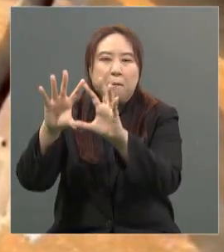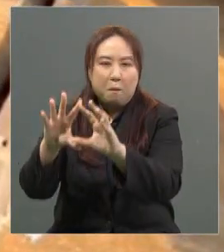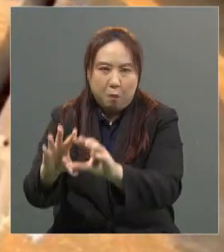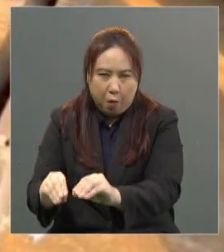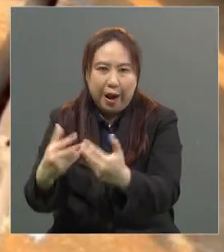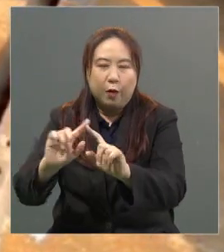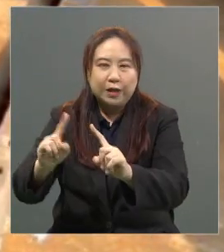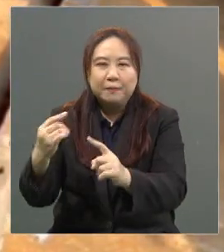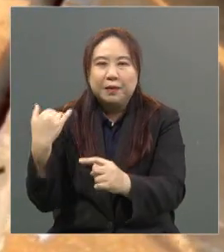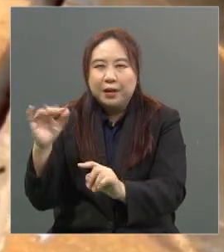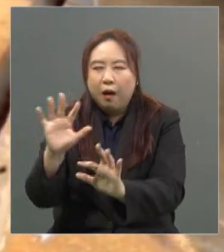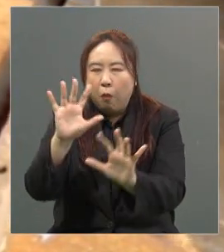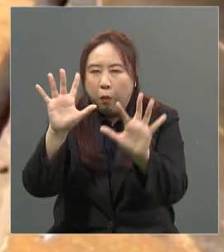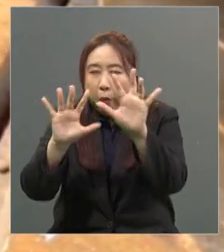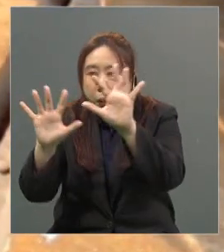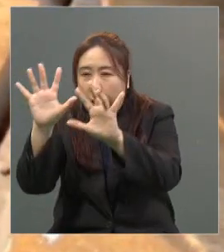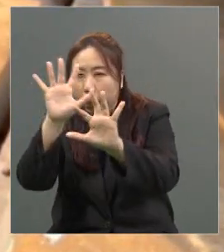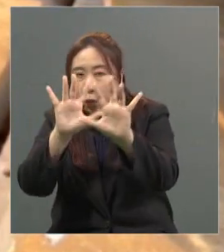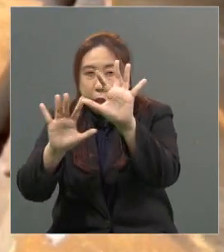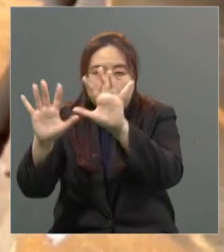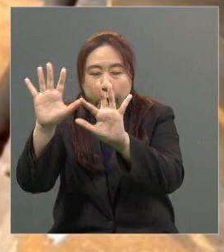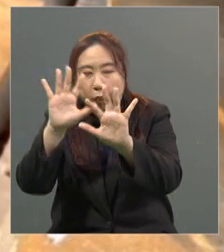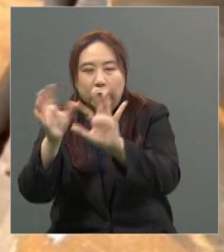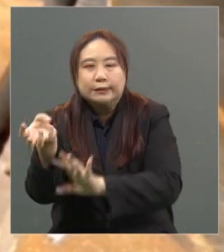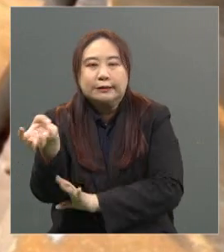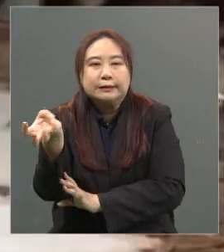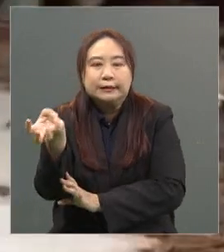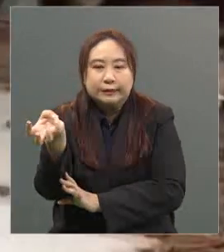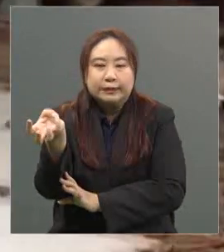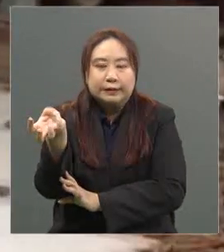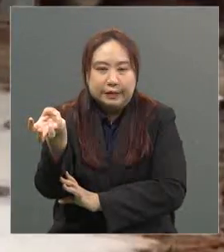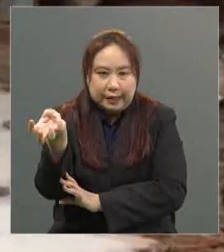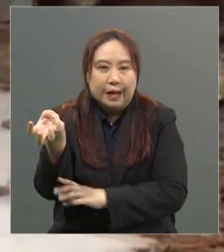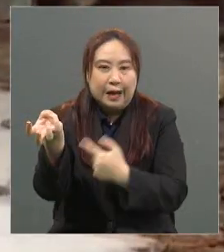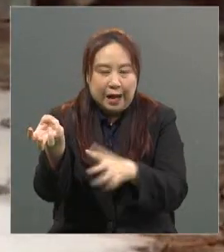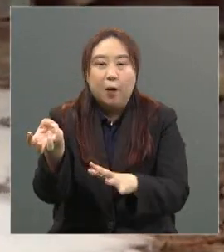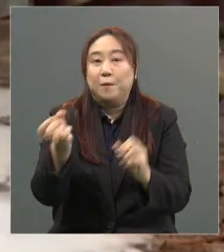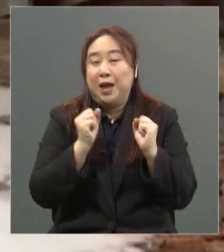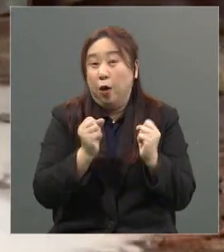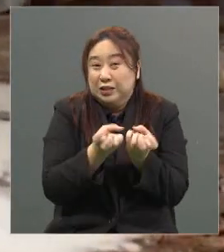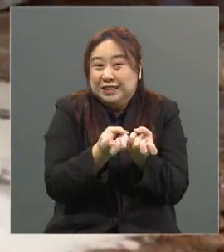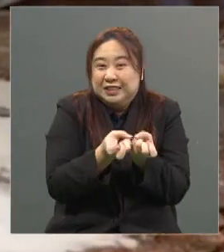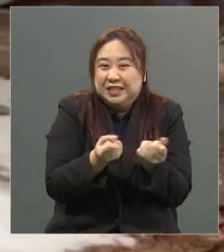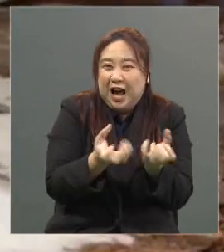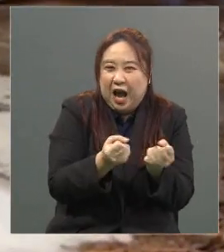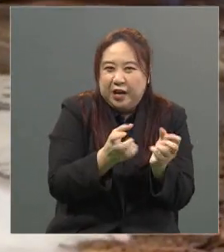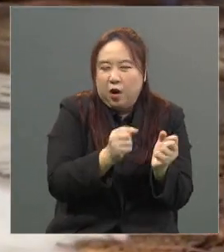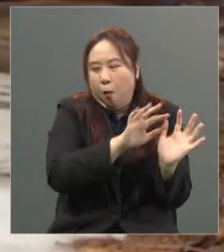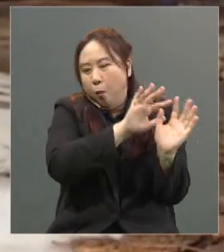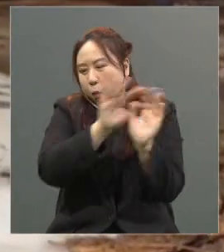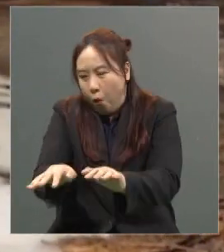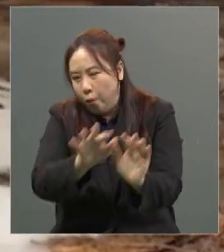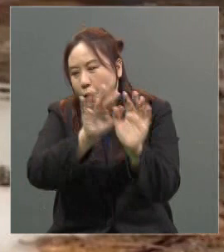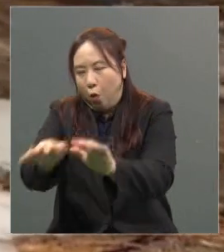คลุ้งๆอยู่เล็กน้อยอย่างที่เห็นเนี่ยนะมันจะมีฝ้าๆอยู่เค้าก็พยายามเอาทรายมากลบนะครับเพื่อไม่ให้มันฟุ้งกระจายออกไป